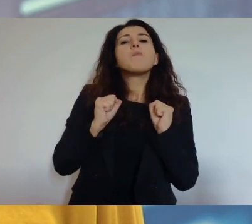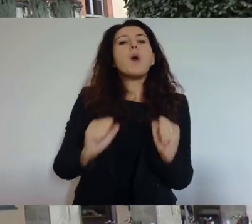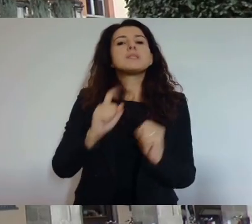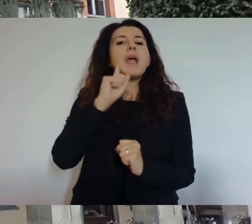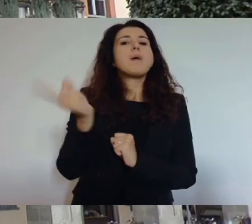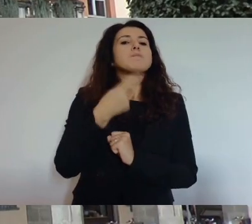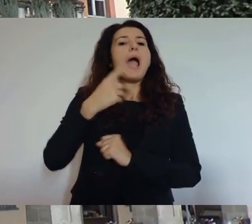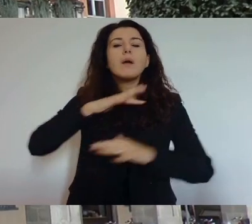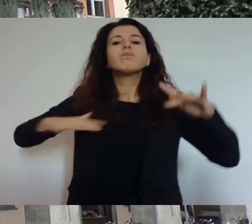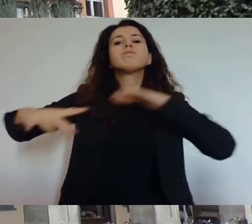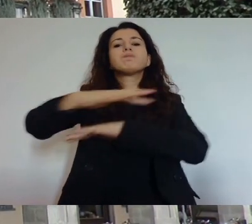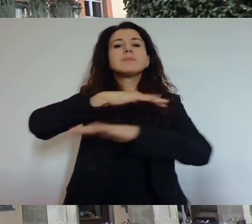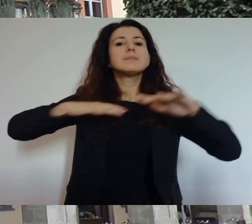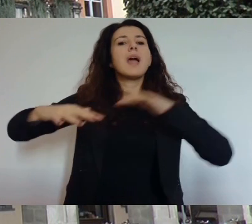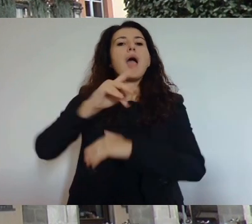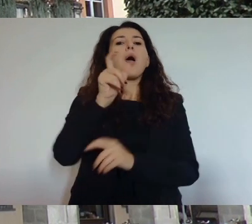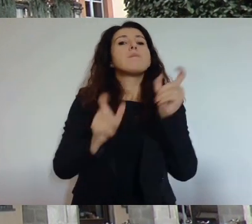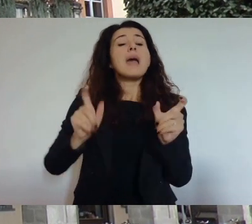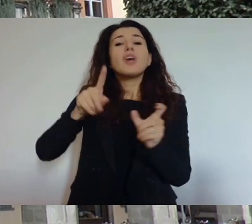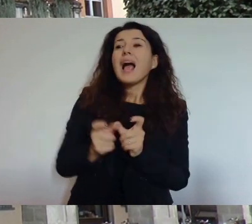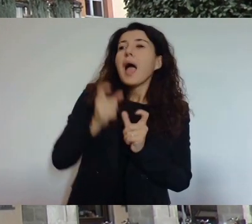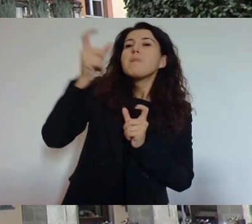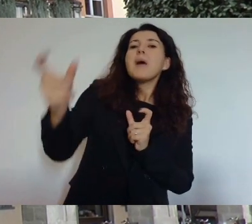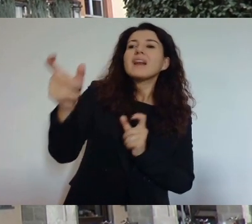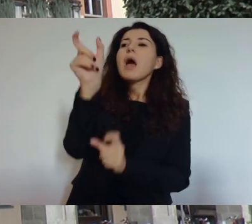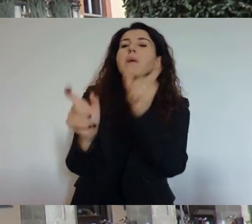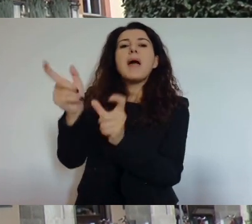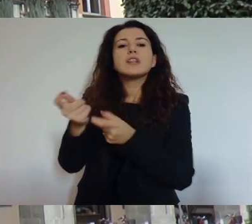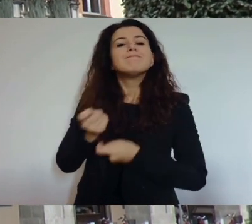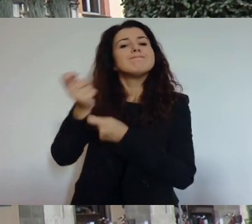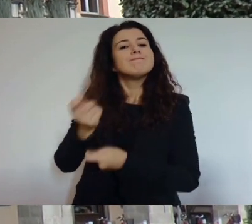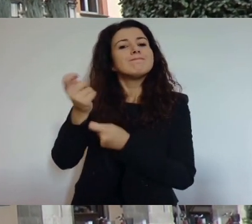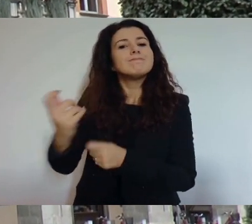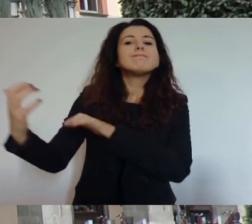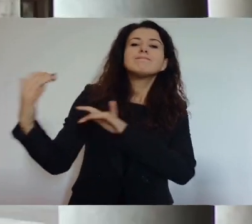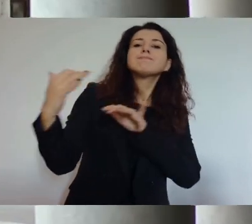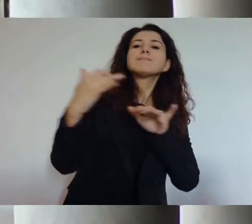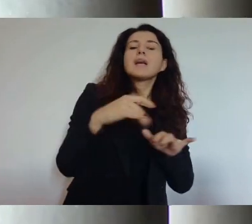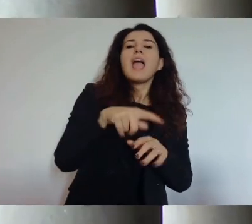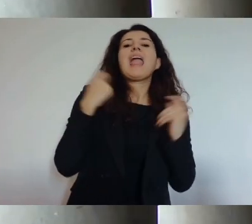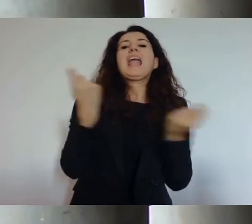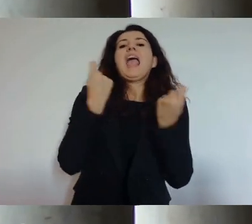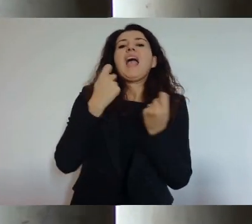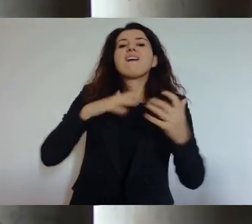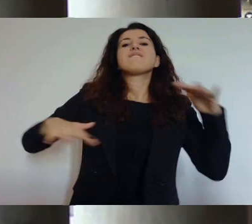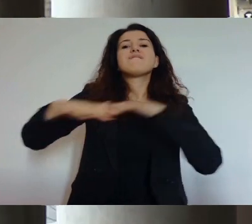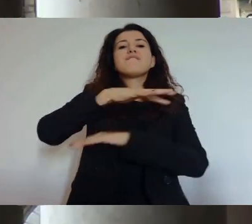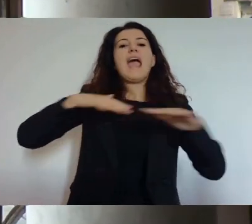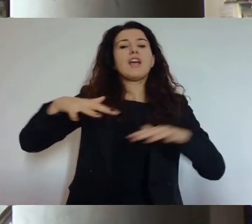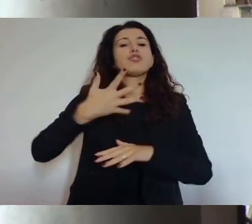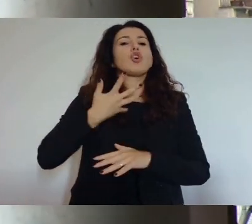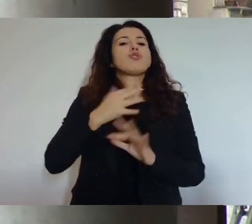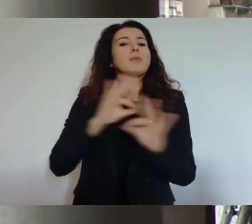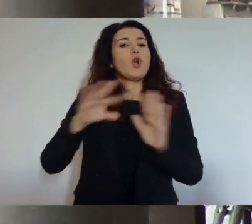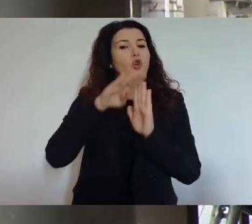distribuzione delle parti periferiche portando gente per i vari eventi che verranno inseriti